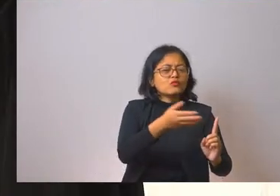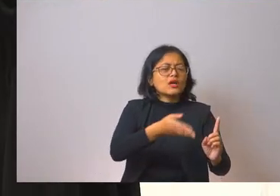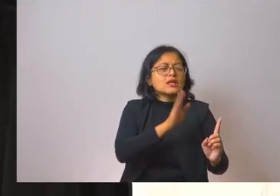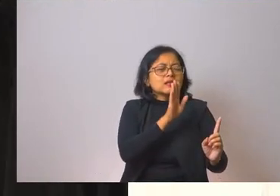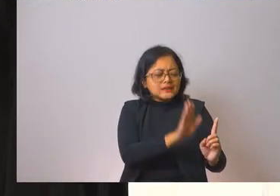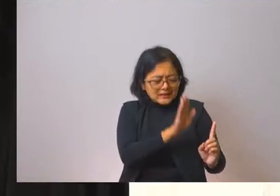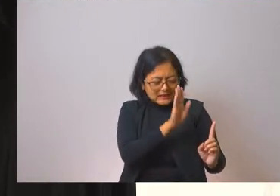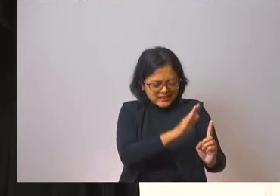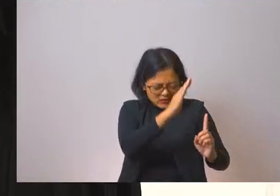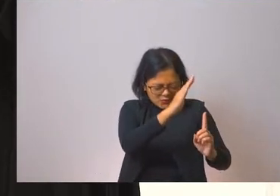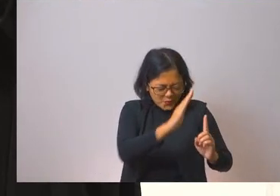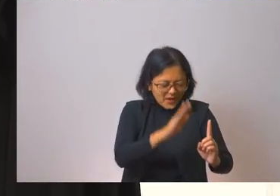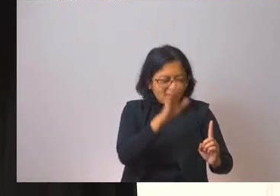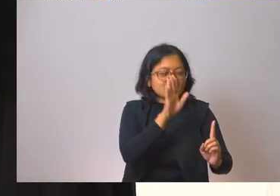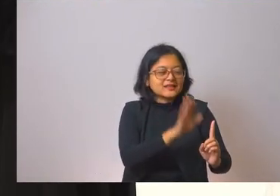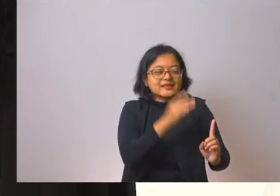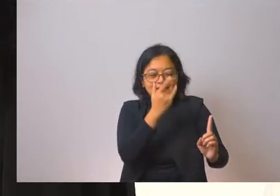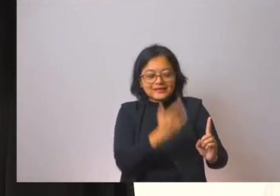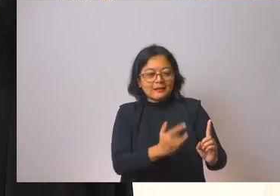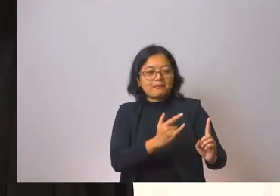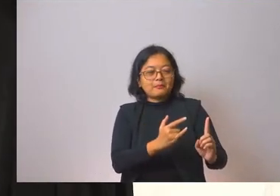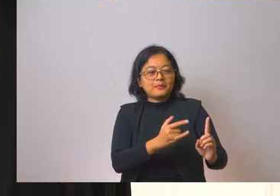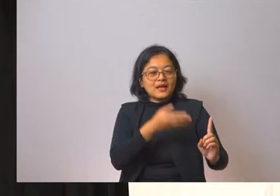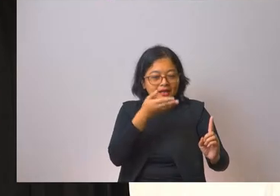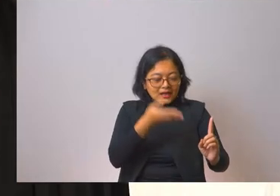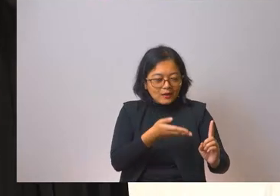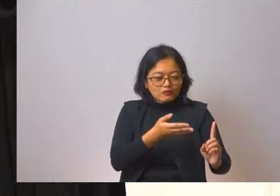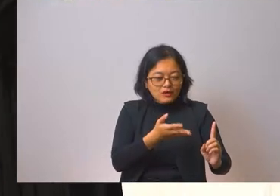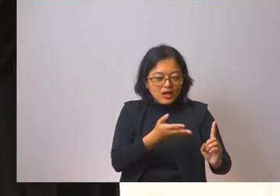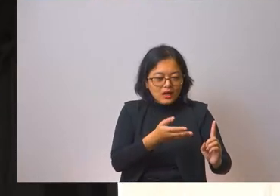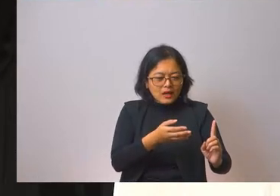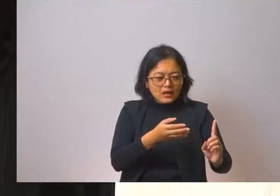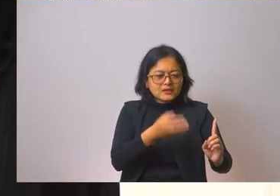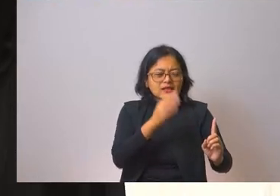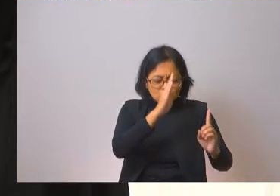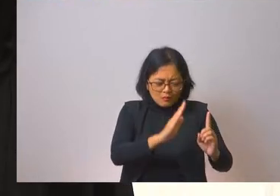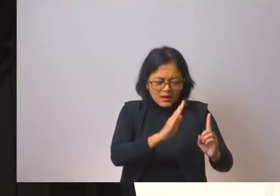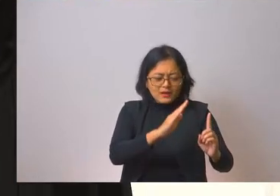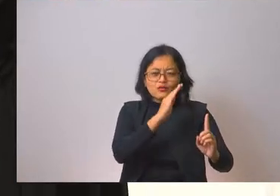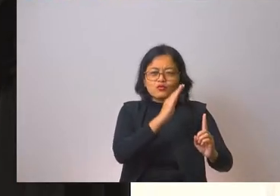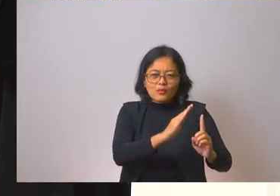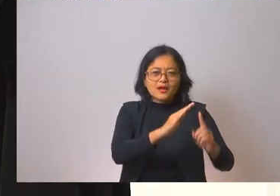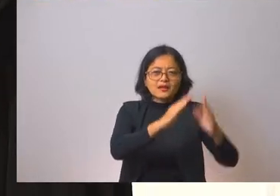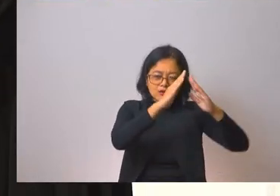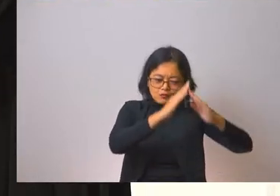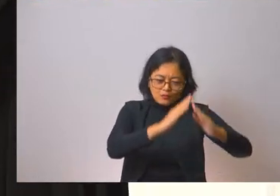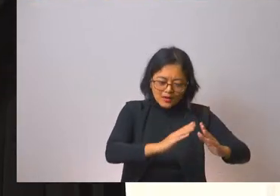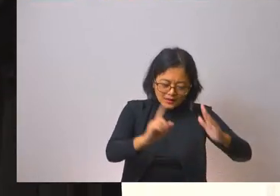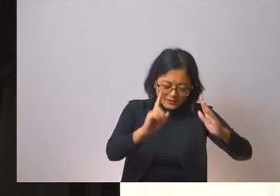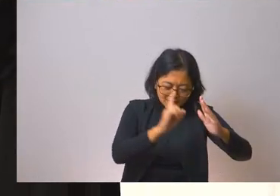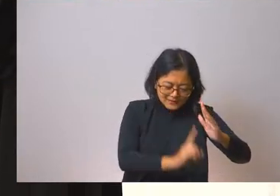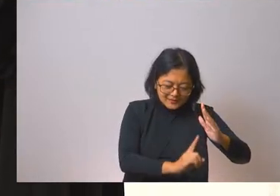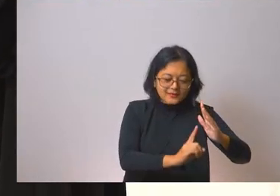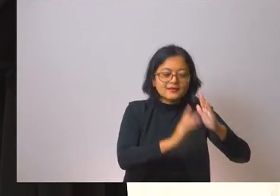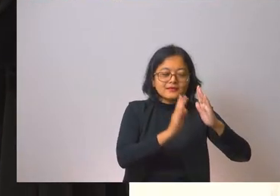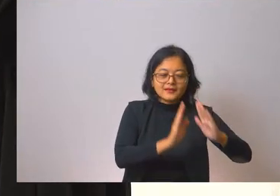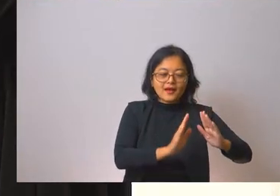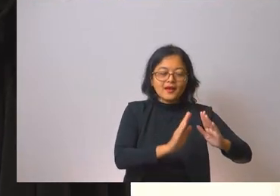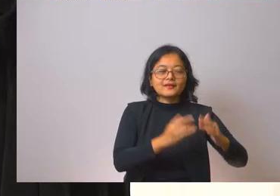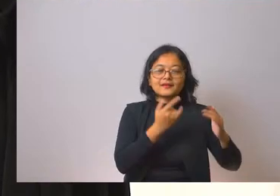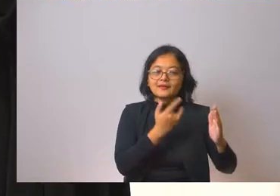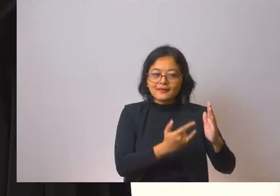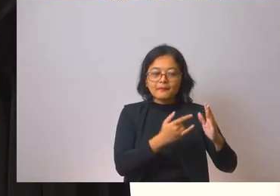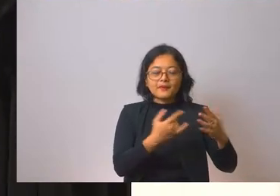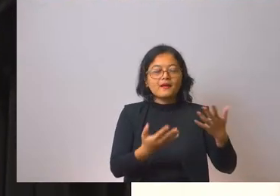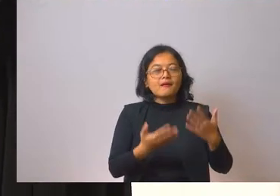real, kamu boleh relasi tapi dengan orang yang maya sebanyak-banyaknya di zaman ini. Nah itu kadang-kadang membuat anak-anak merasa masih ada